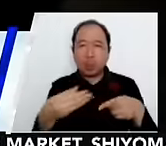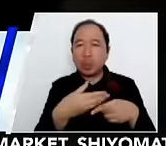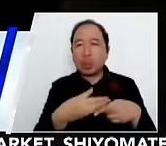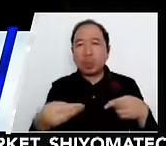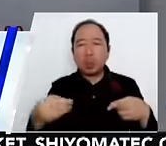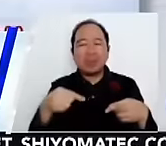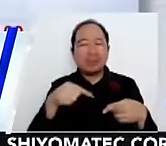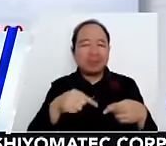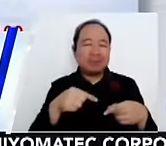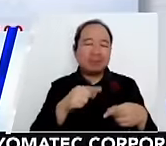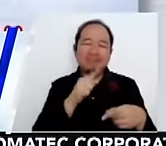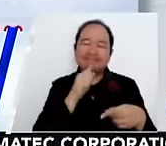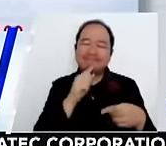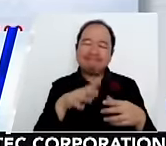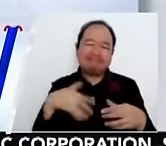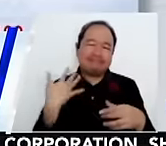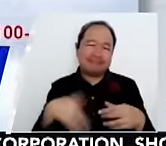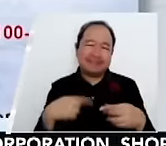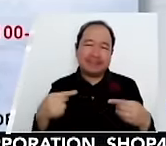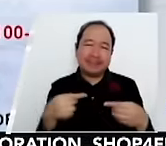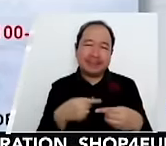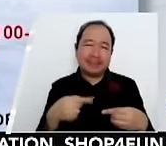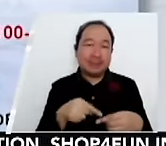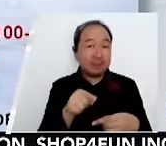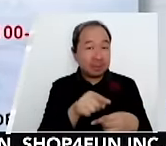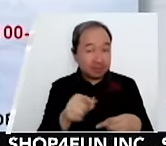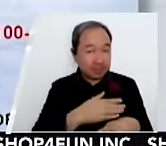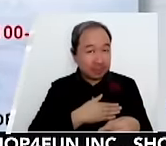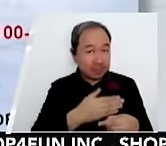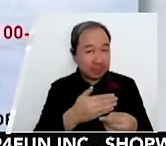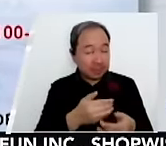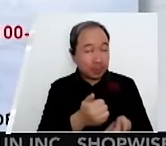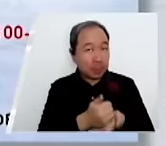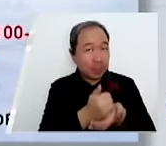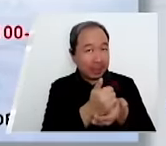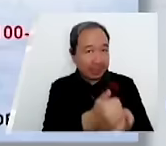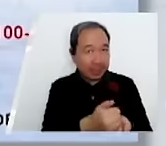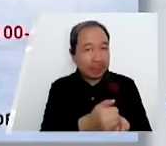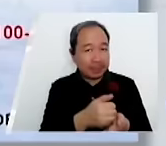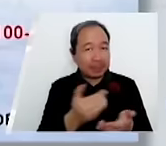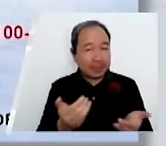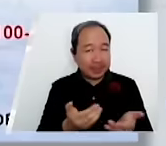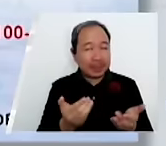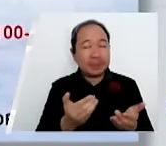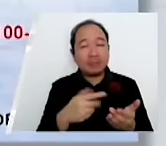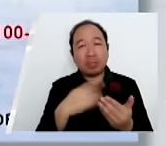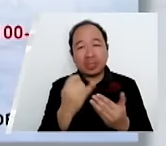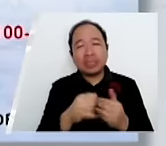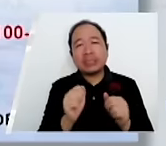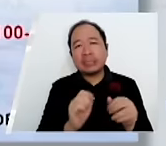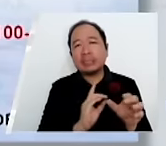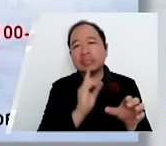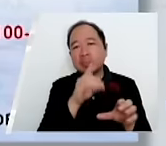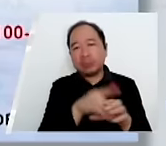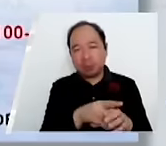Sobrang sakit naman. Sa mga nais tumulong sa aming mga proyekto, maaari po kayo magdeposito sa aming mga bank